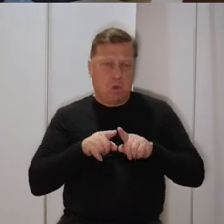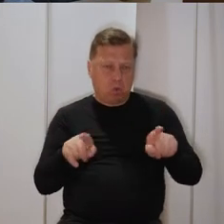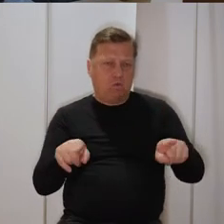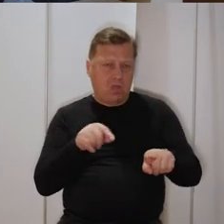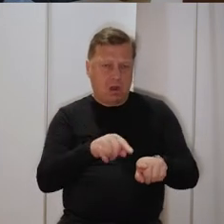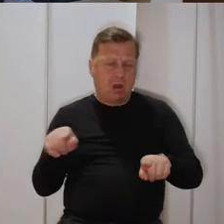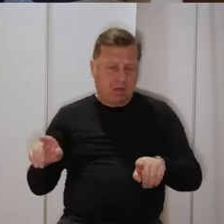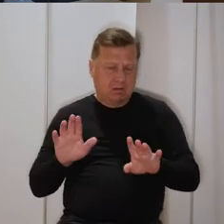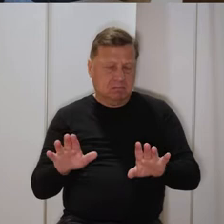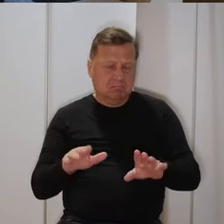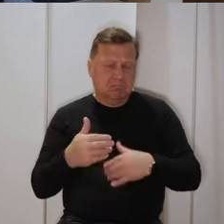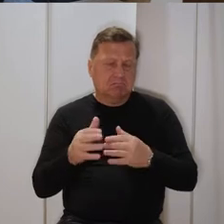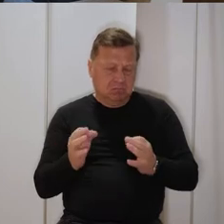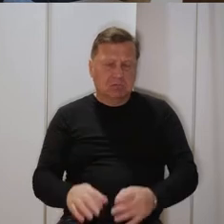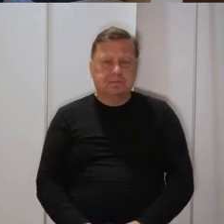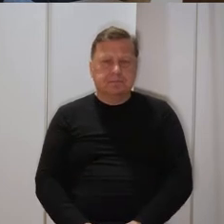to przebiega.